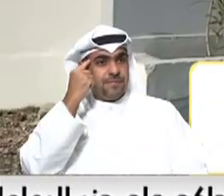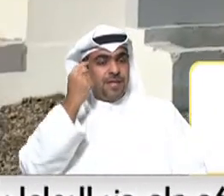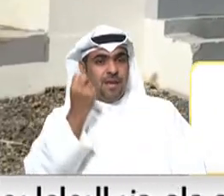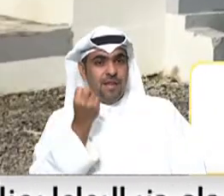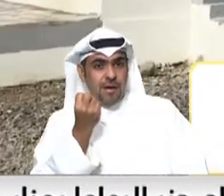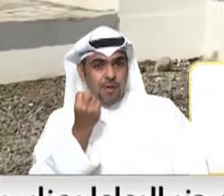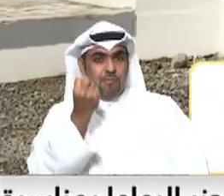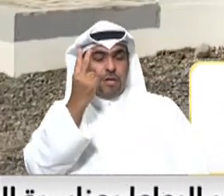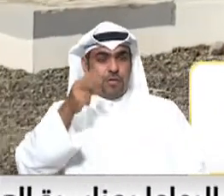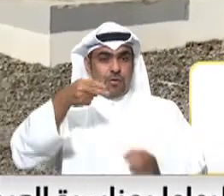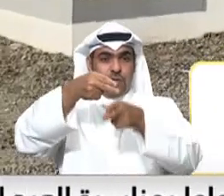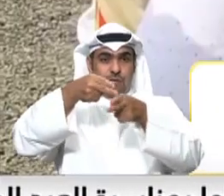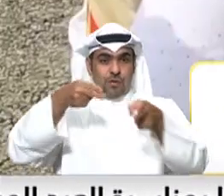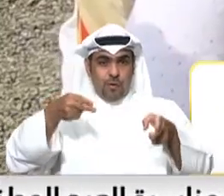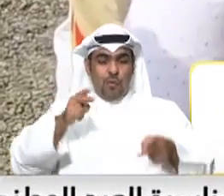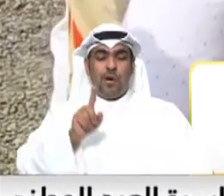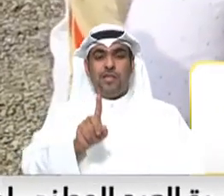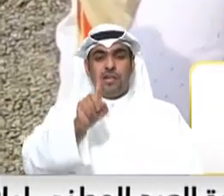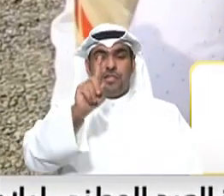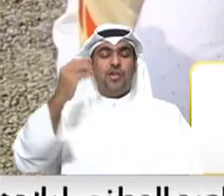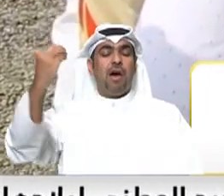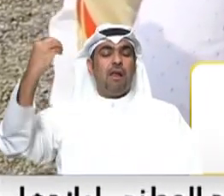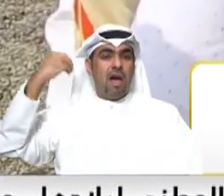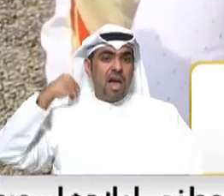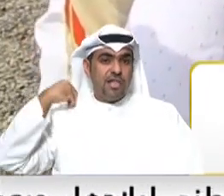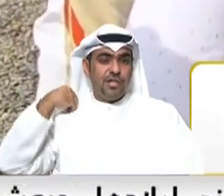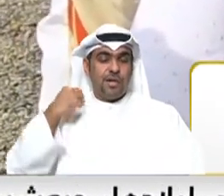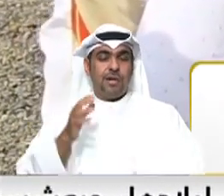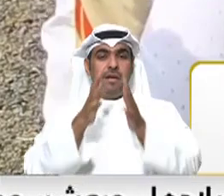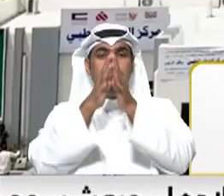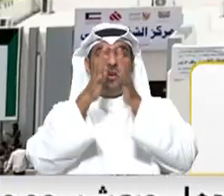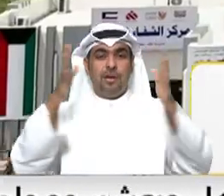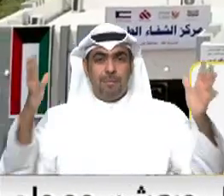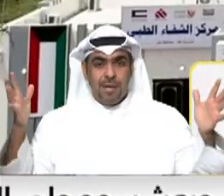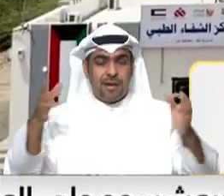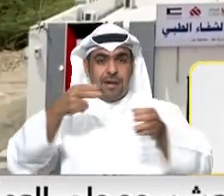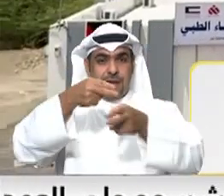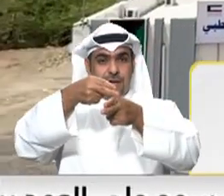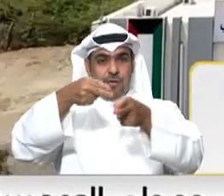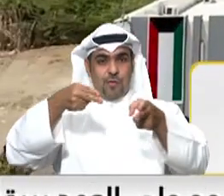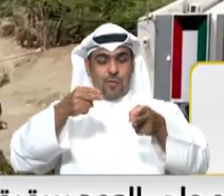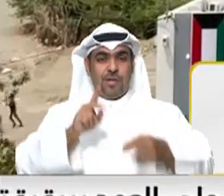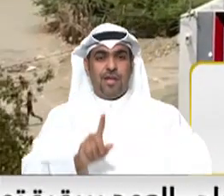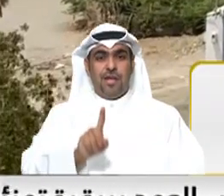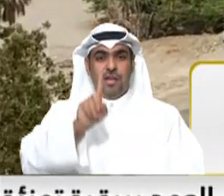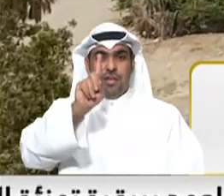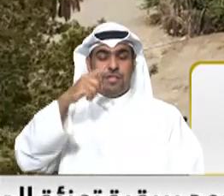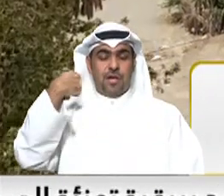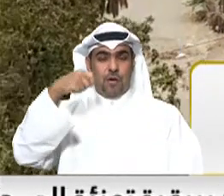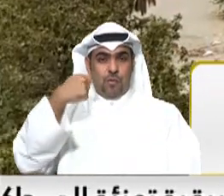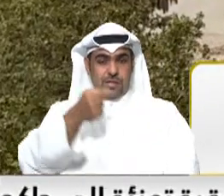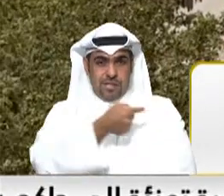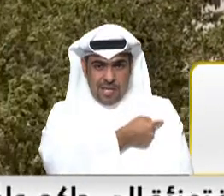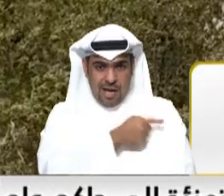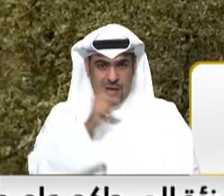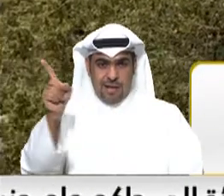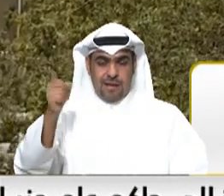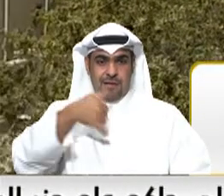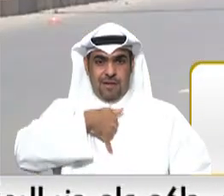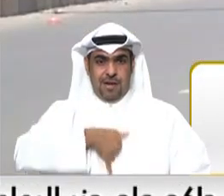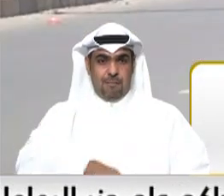دولة الكويت الإنسانية، حيث سيساهم المشروع في تعزيز الوضع الصحي في البلاد.